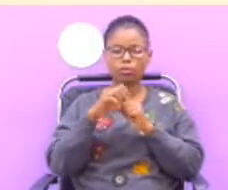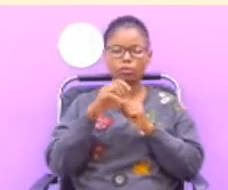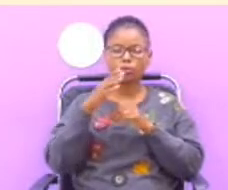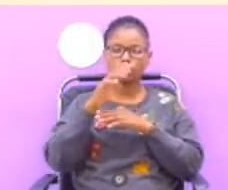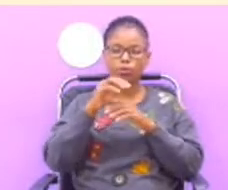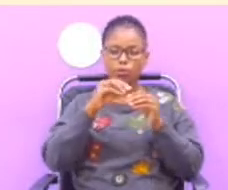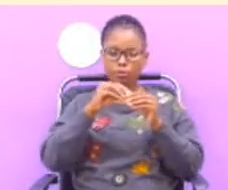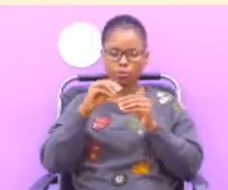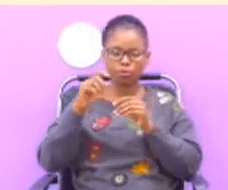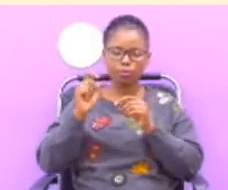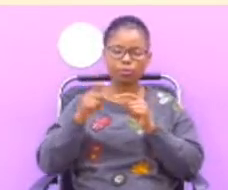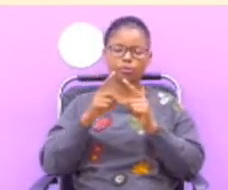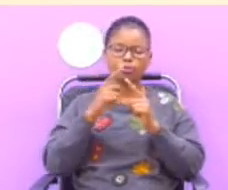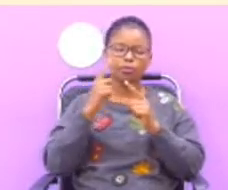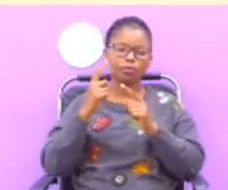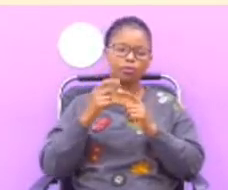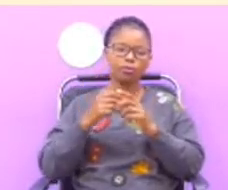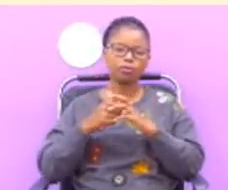na ni akaunina.